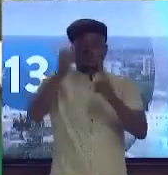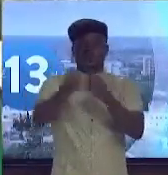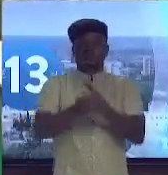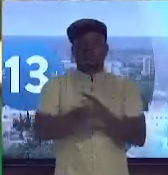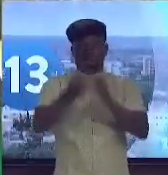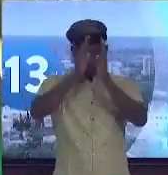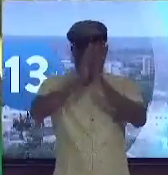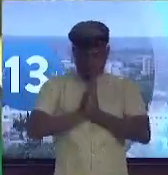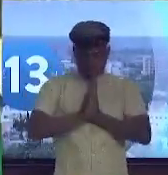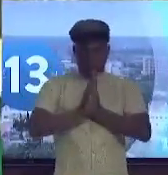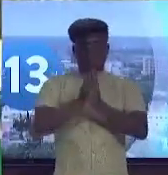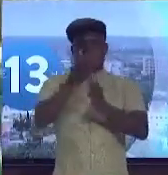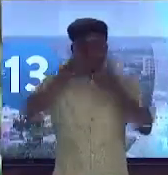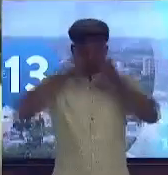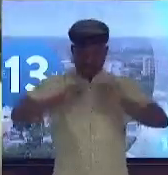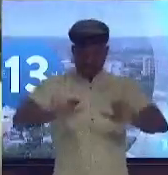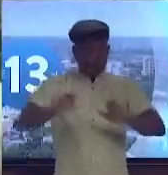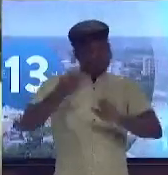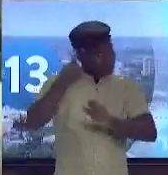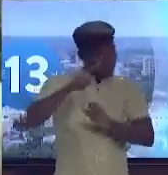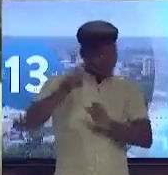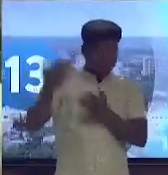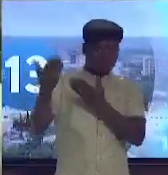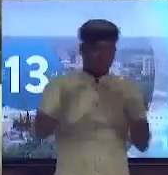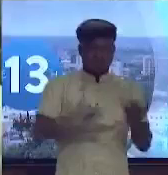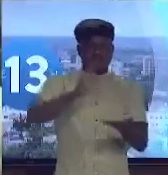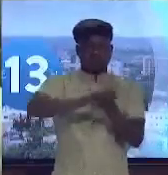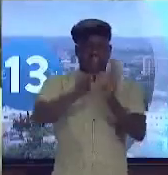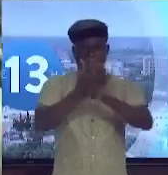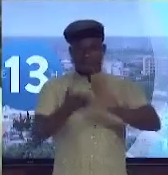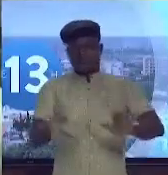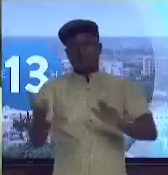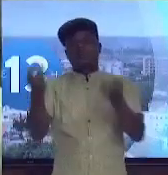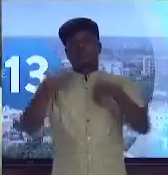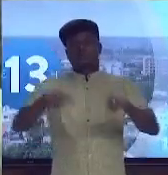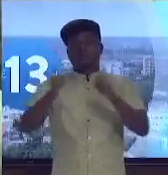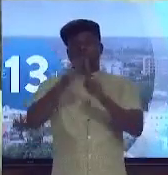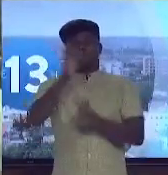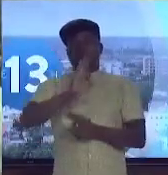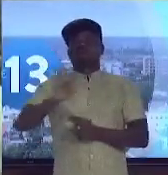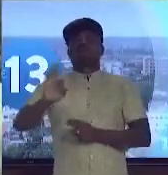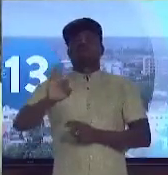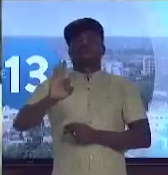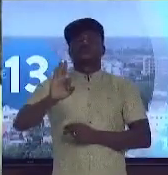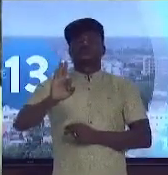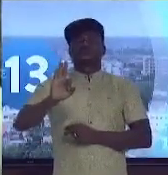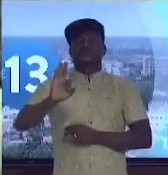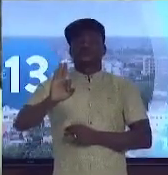bénédictions pour le retour de la paix au Burkina Faso.